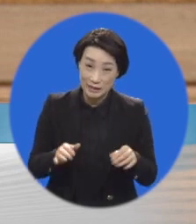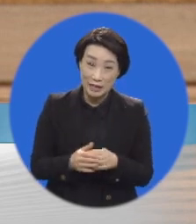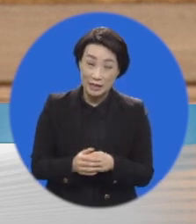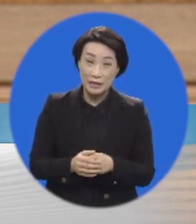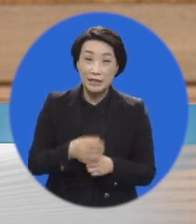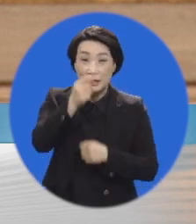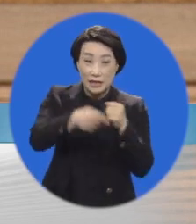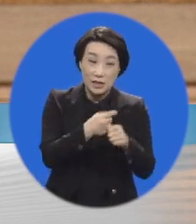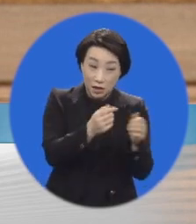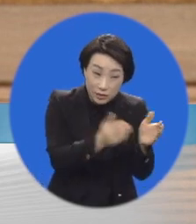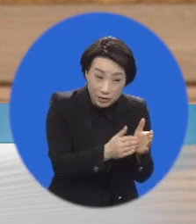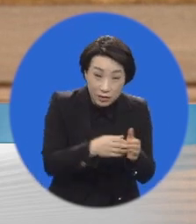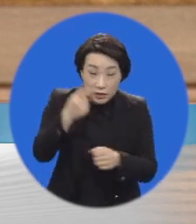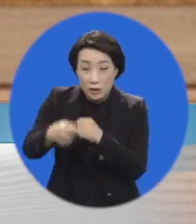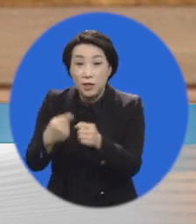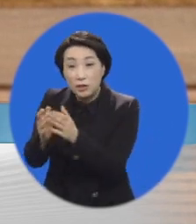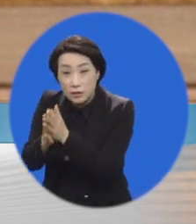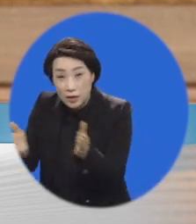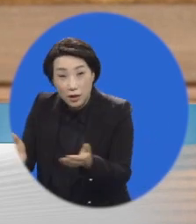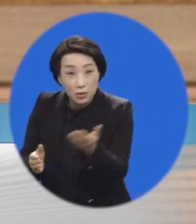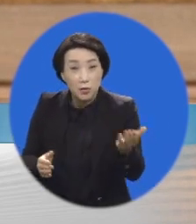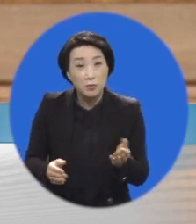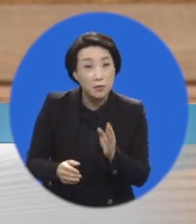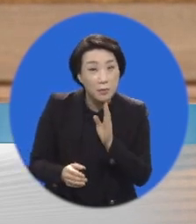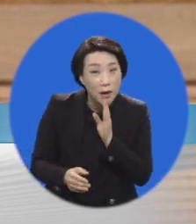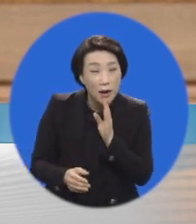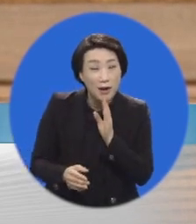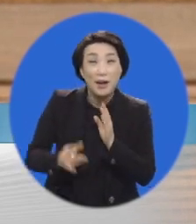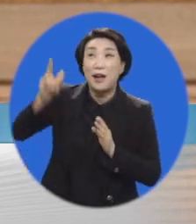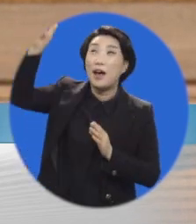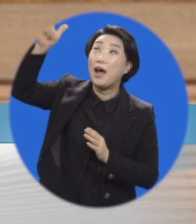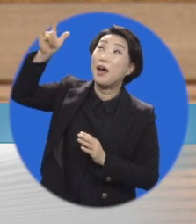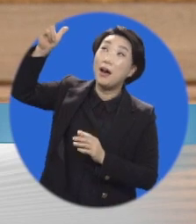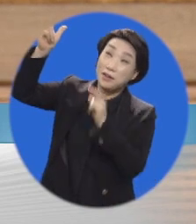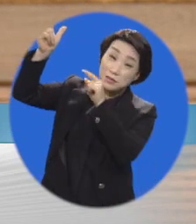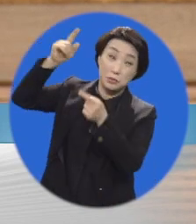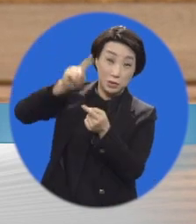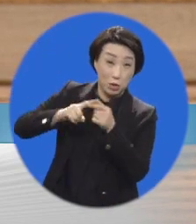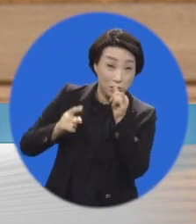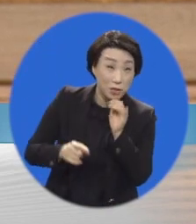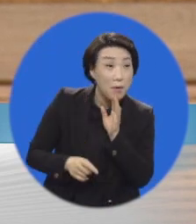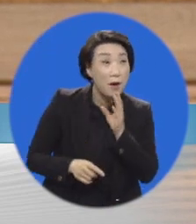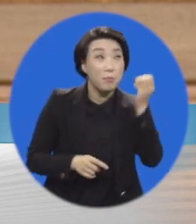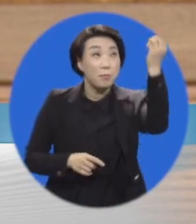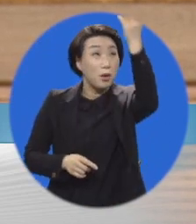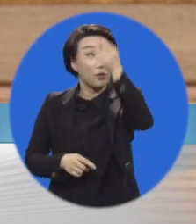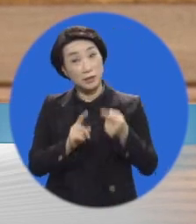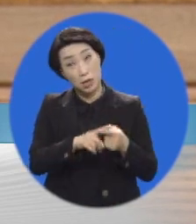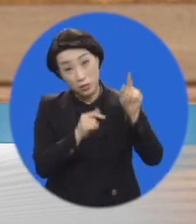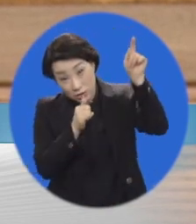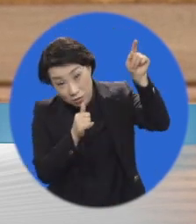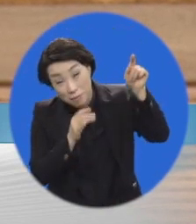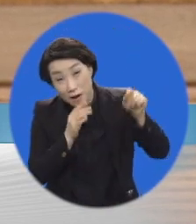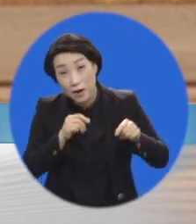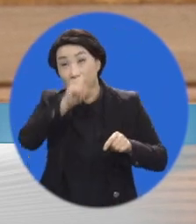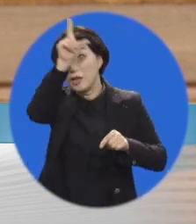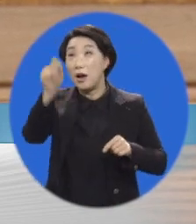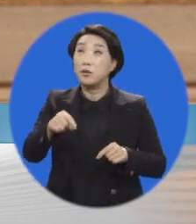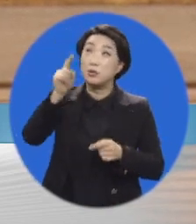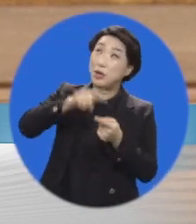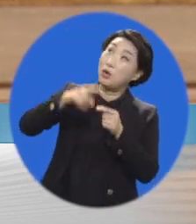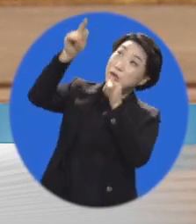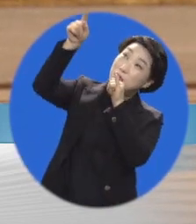해가 오고 한 해가 가도 예, 저 태양도 그대로 있고 별도 그대로 있고 예, 달도 그대로